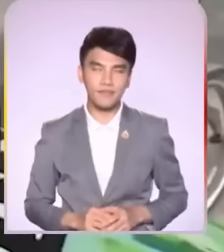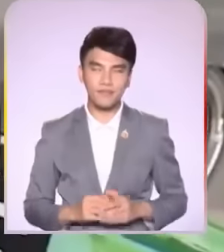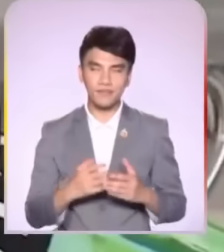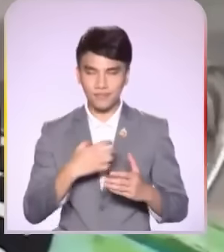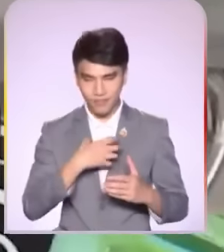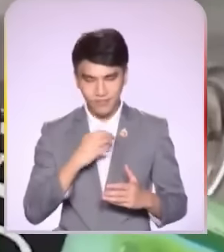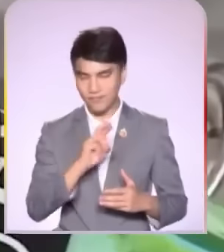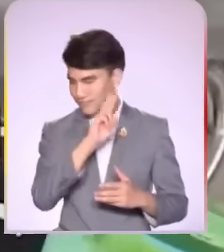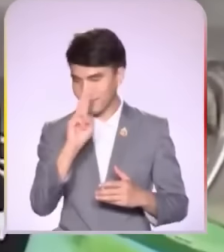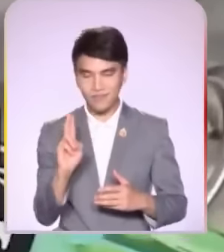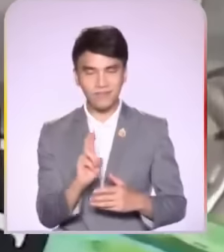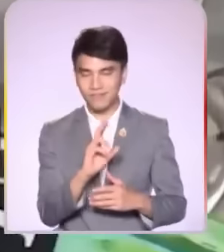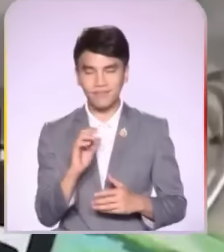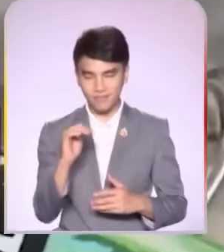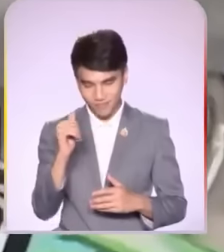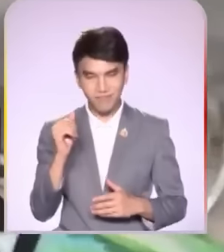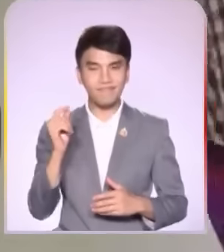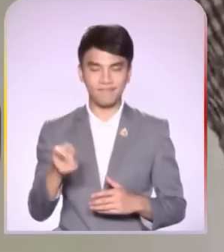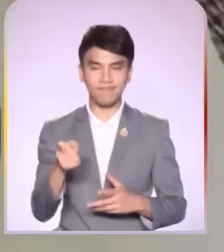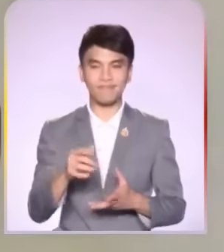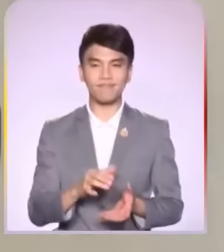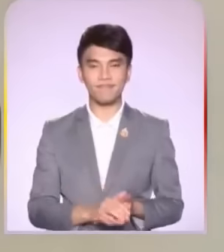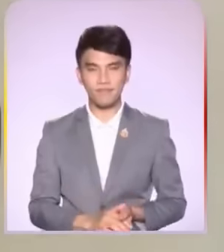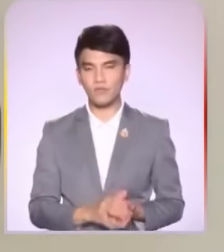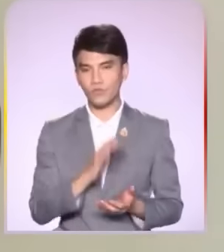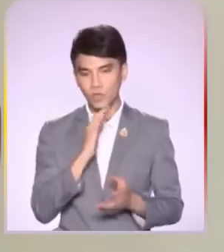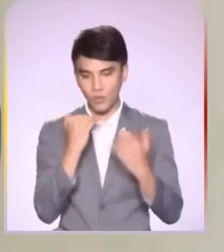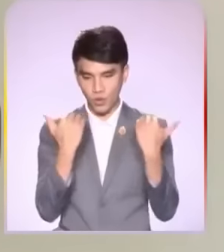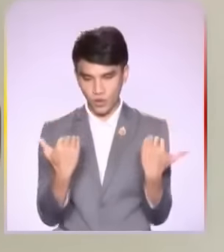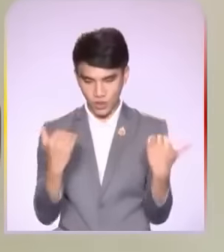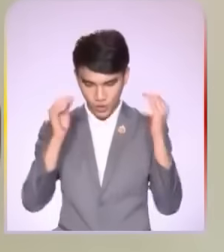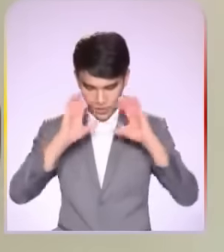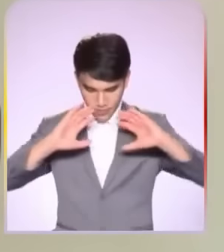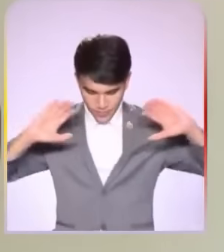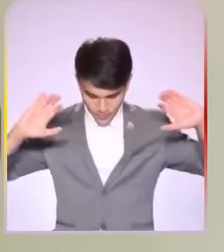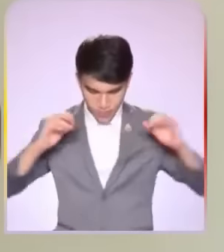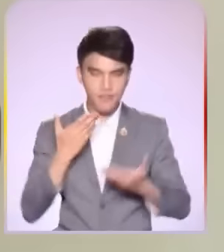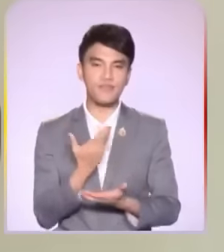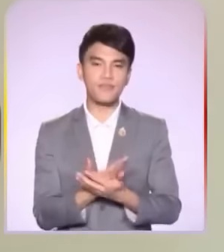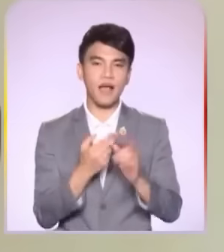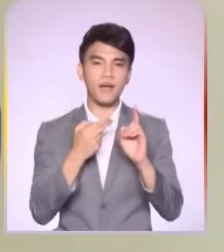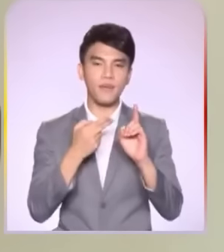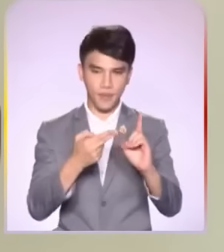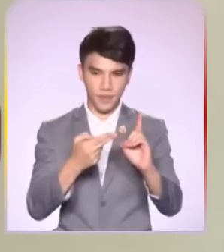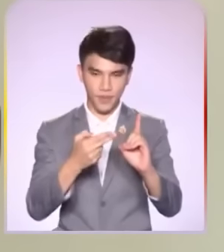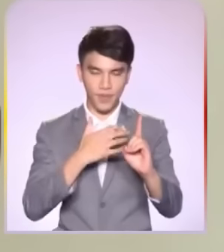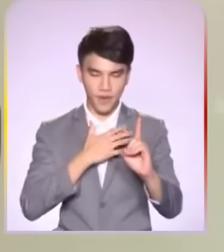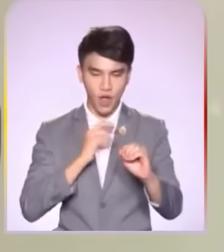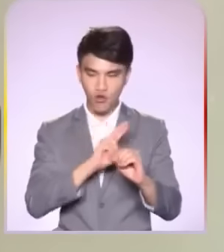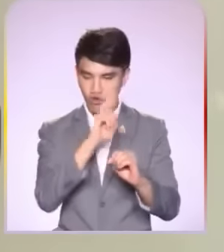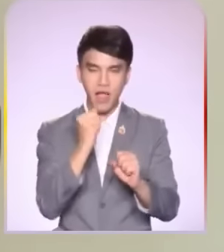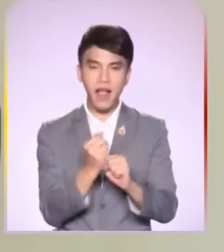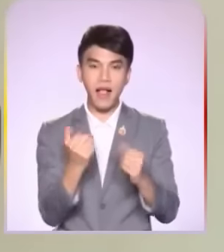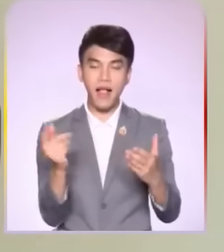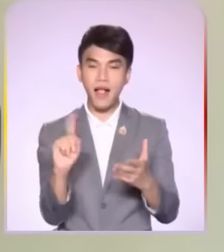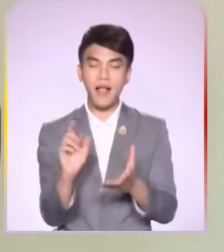ต้องการใช้ประจำวันนะ ถ้าเกิดว่าทางรัฐบาลเขาส่งเงินมาให้ 10,000 บาทเราจะไปใช้จ่าย